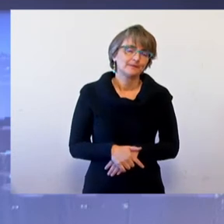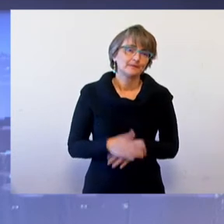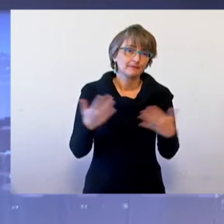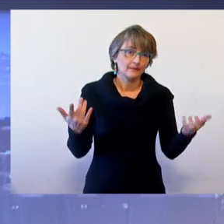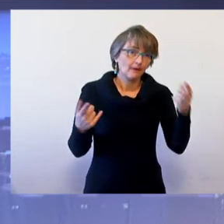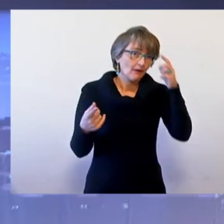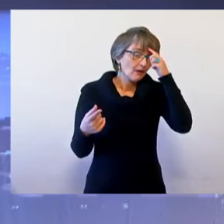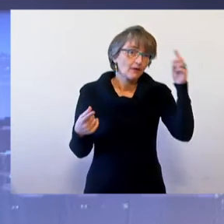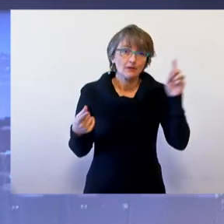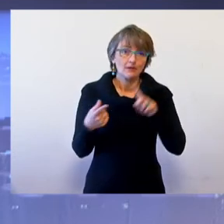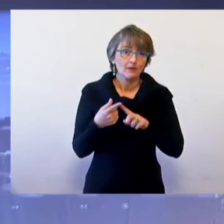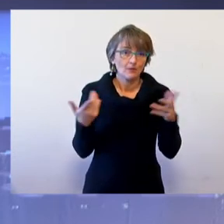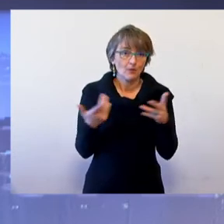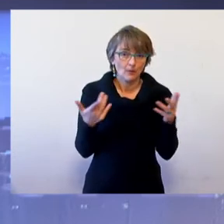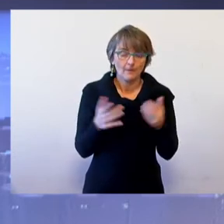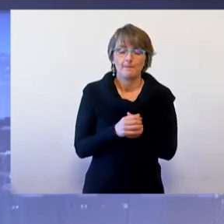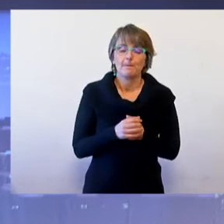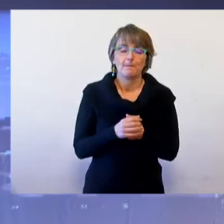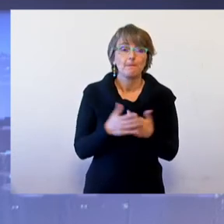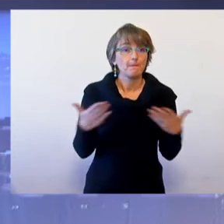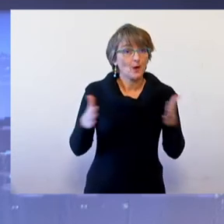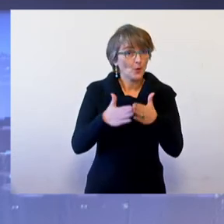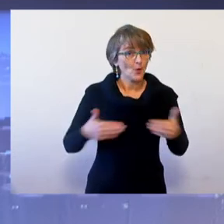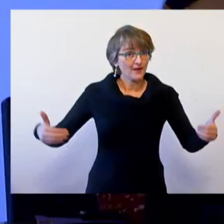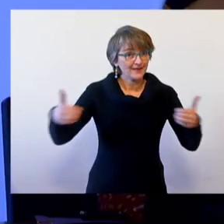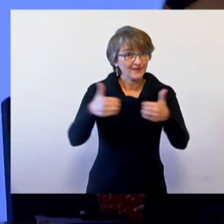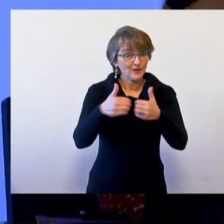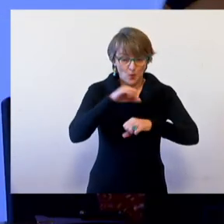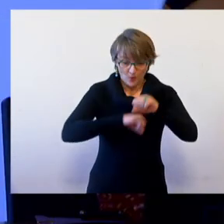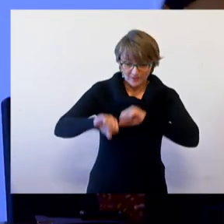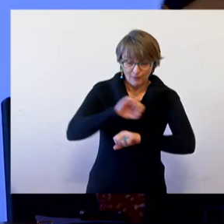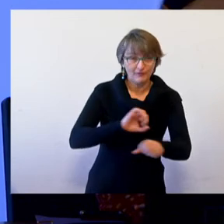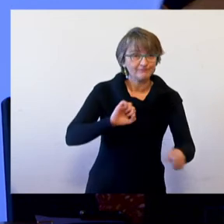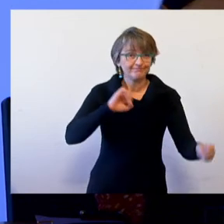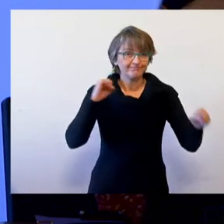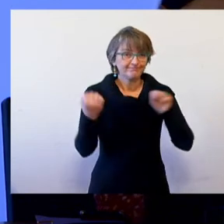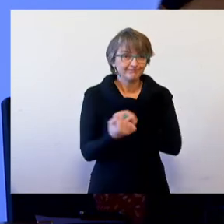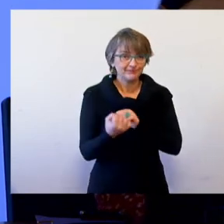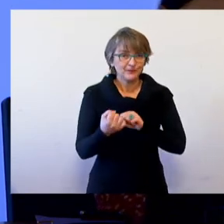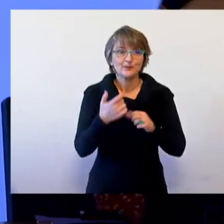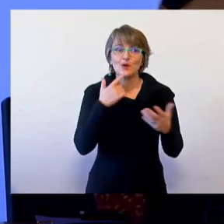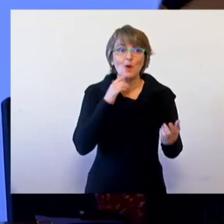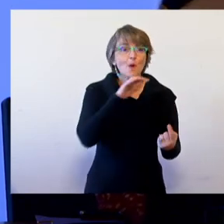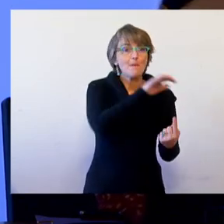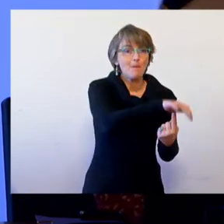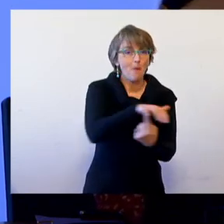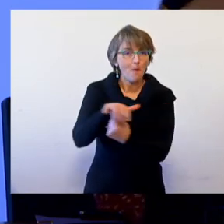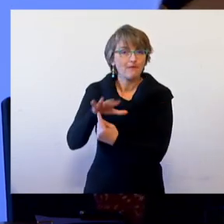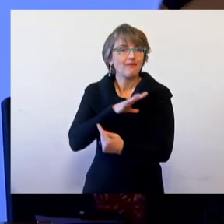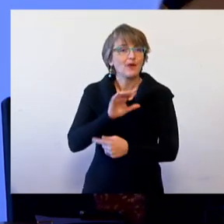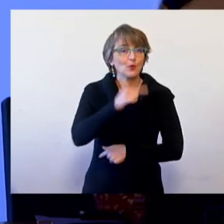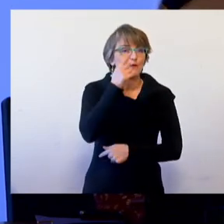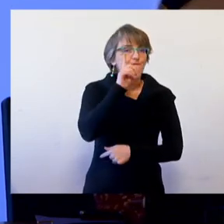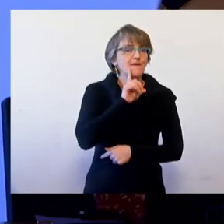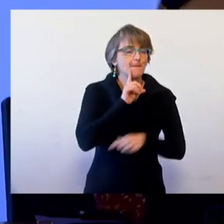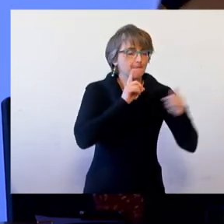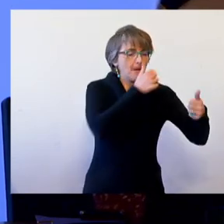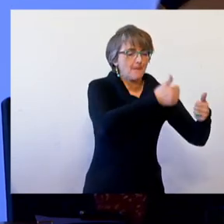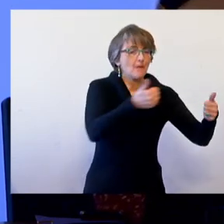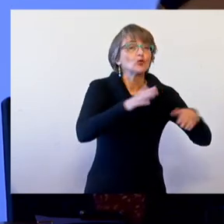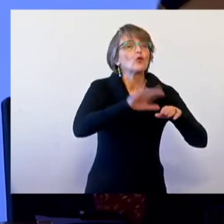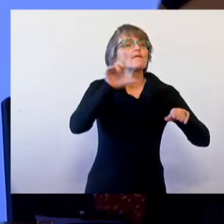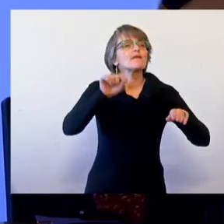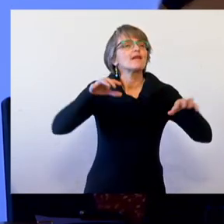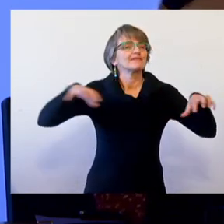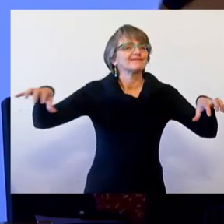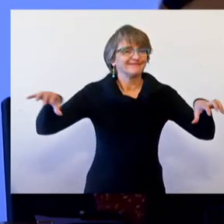c'est lié à la réorganisation de notre collectivité, c'est les pôles. 12 femmes sont à leur tête. Sur les 20 et